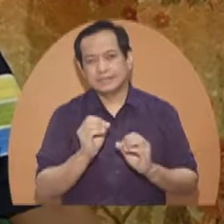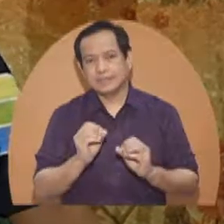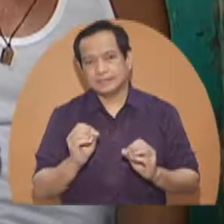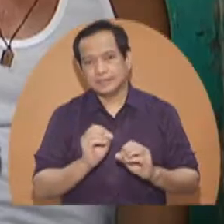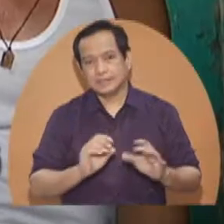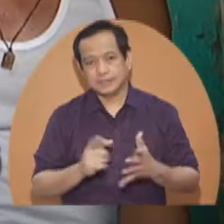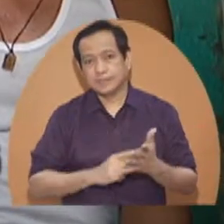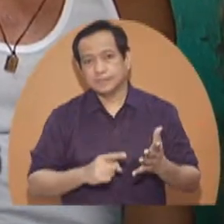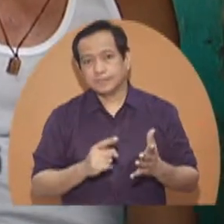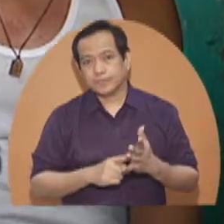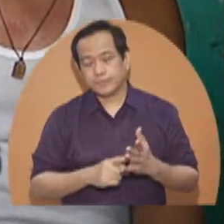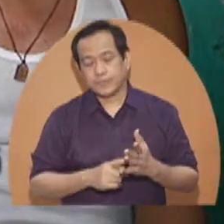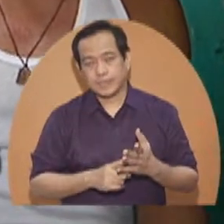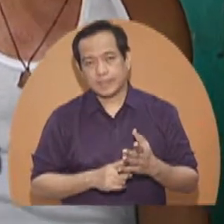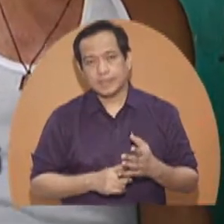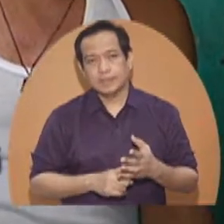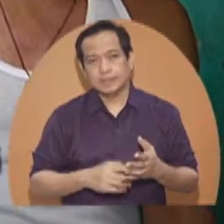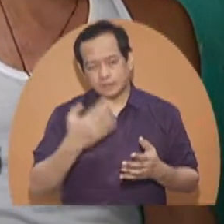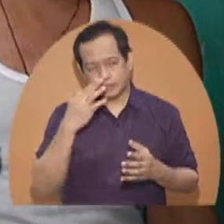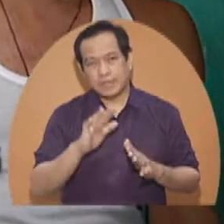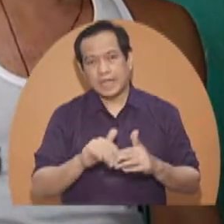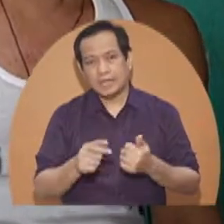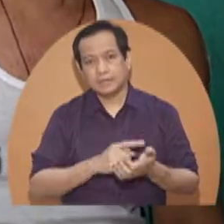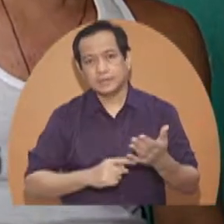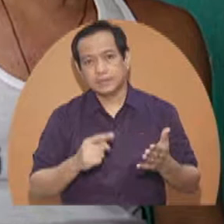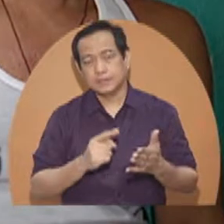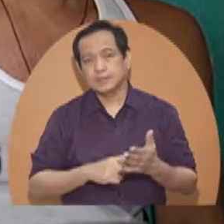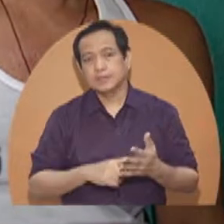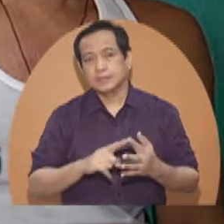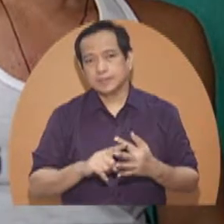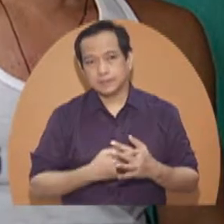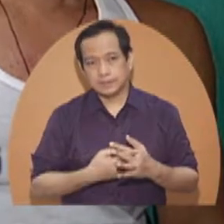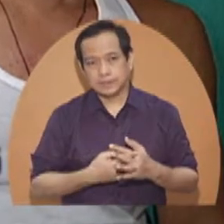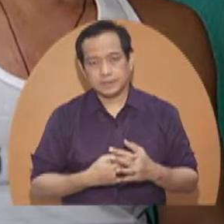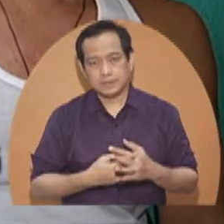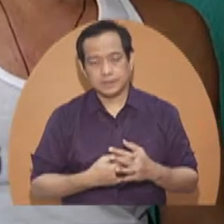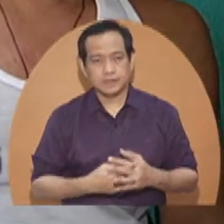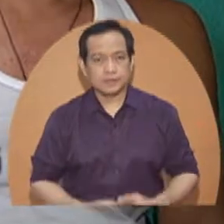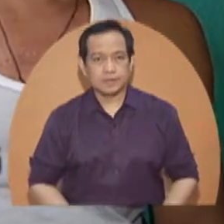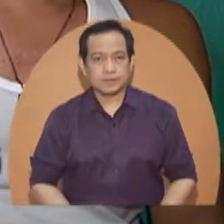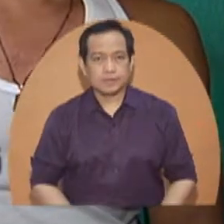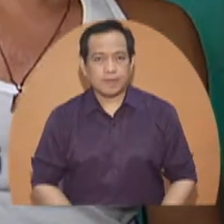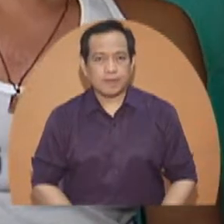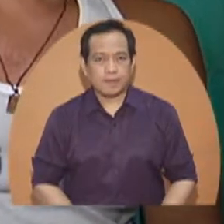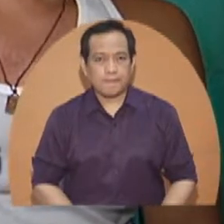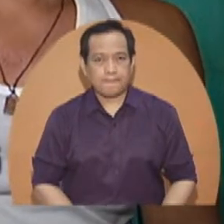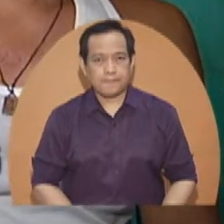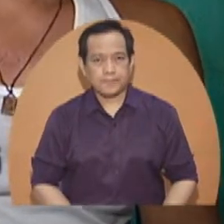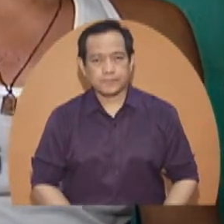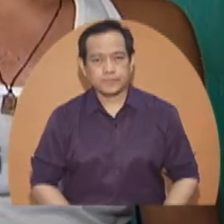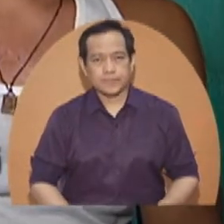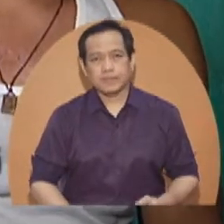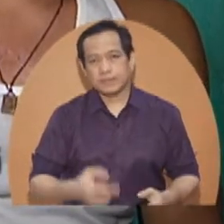namamanid. Hindi sigurado si Moises kung papaano nagsimula ang kondisyon ng kanyang anak.